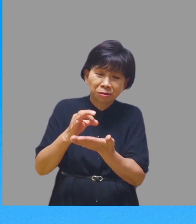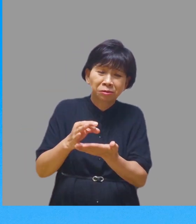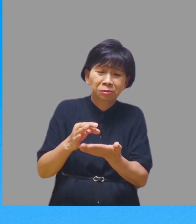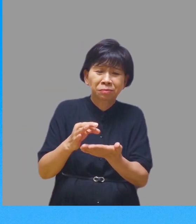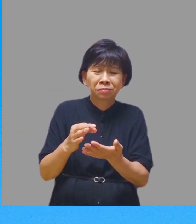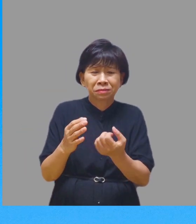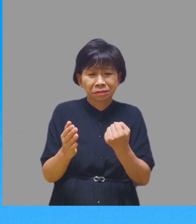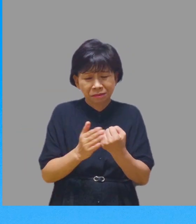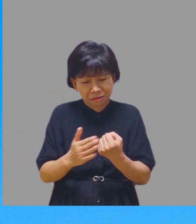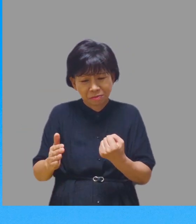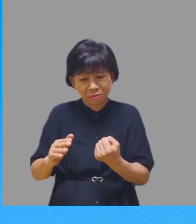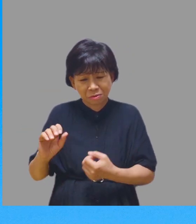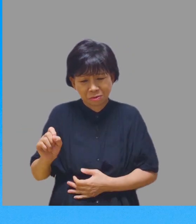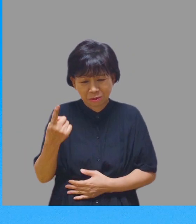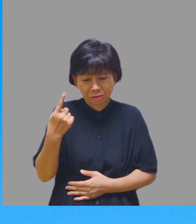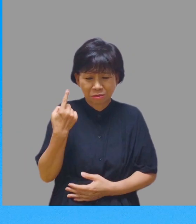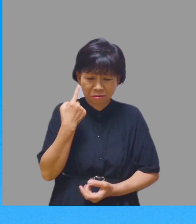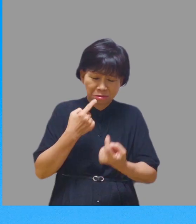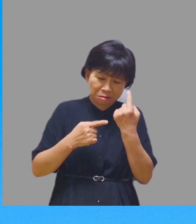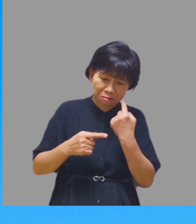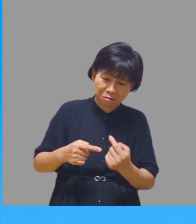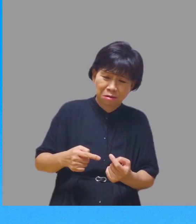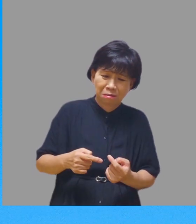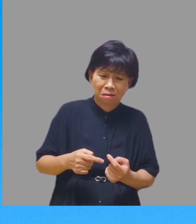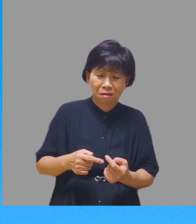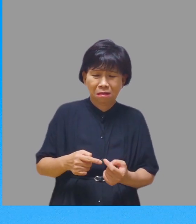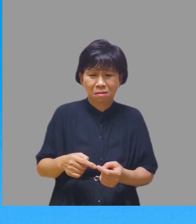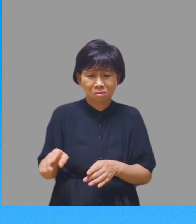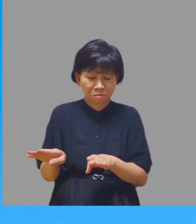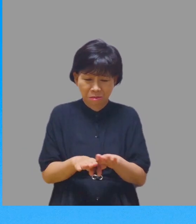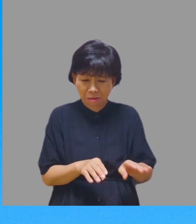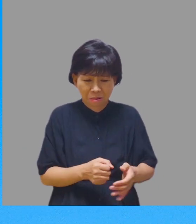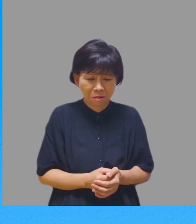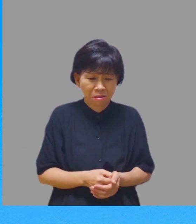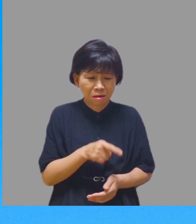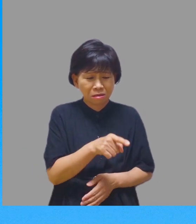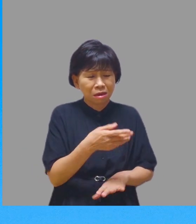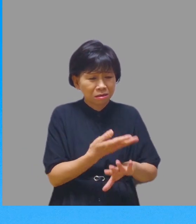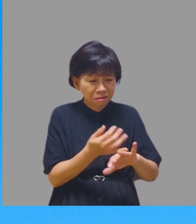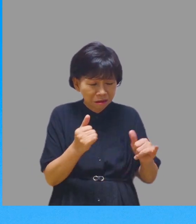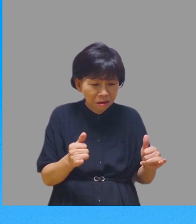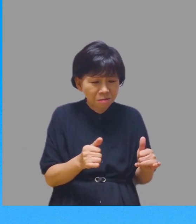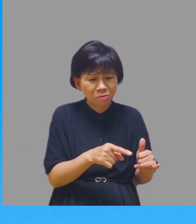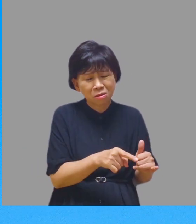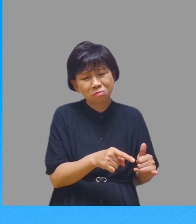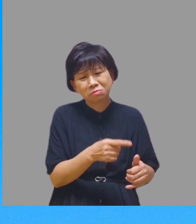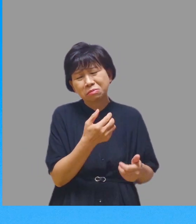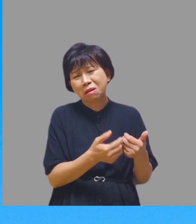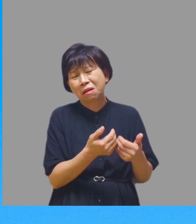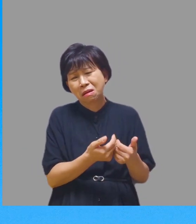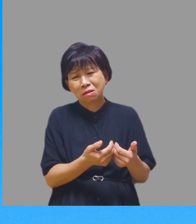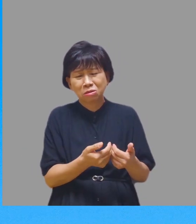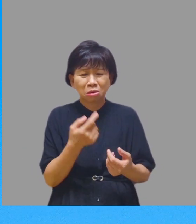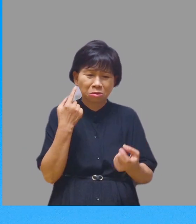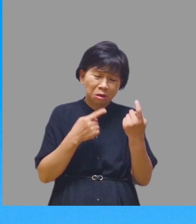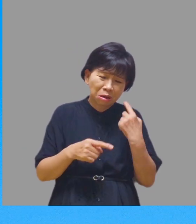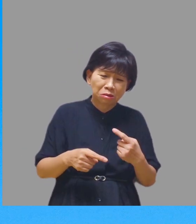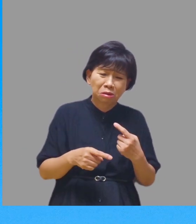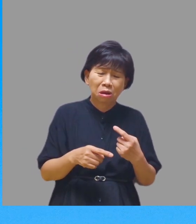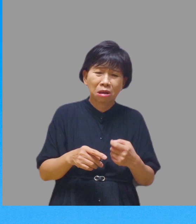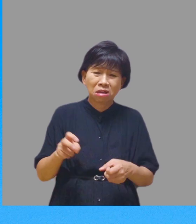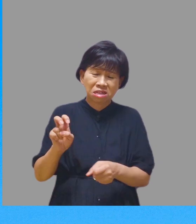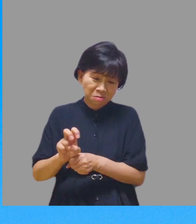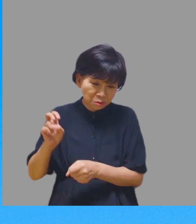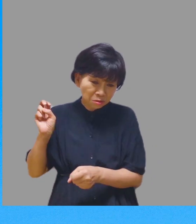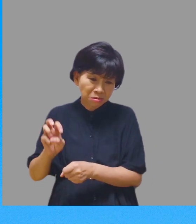때문에 또 상처받았어요. 열심히 나오다가 어떤 관계 때문에 틀어졌어요. 지금 20년, 30년이 지났는데 아직도 그